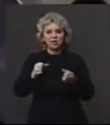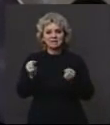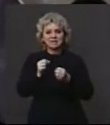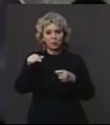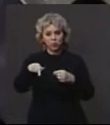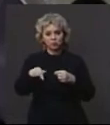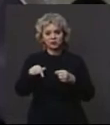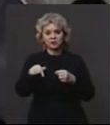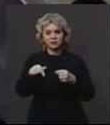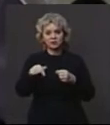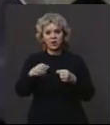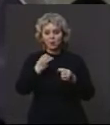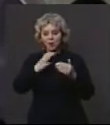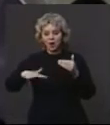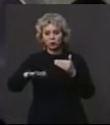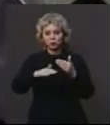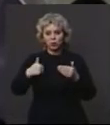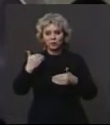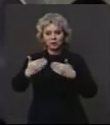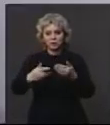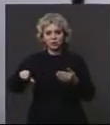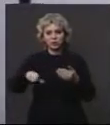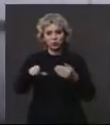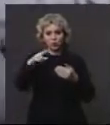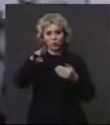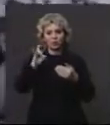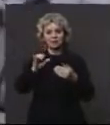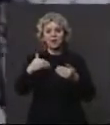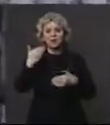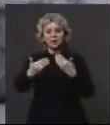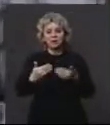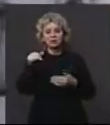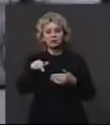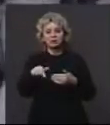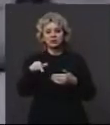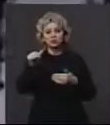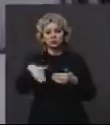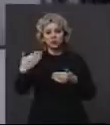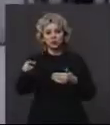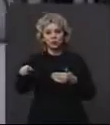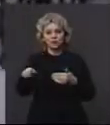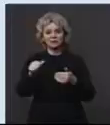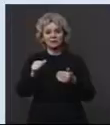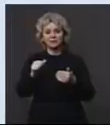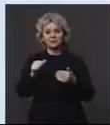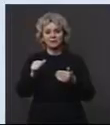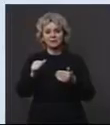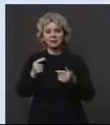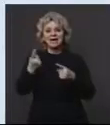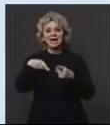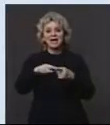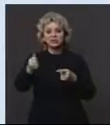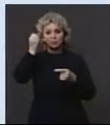замерзший, по льду мы пересекли Дон. Пошли мы штурмом на Гниловскую.